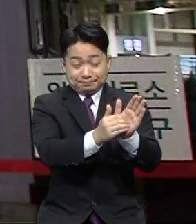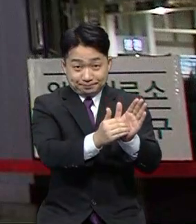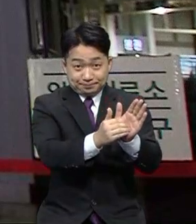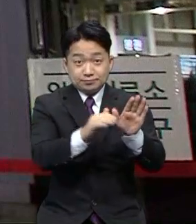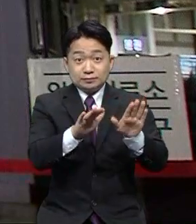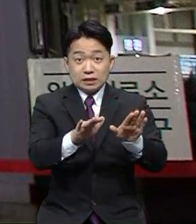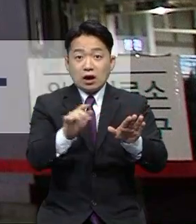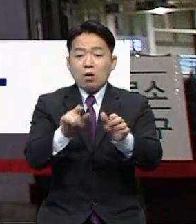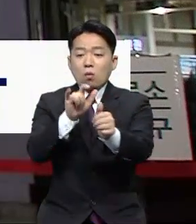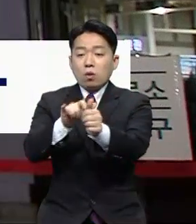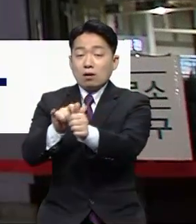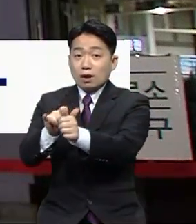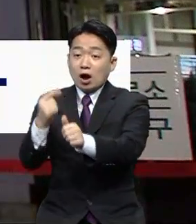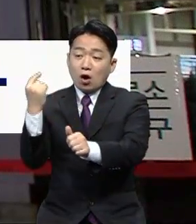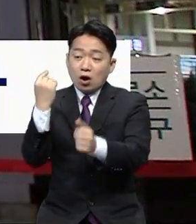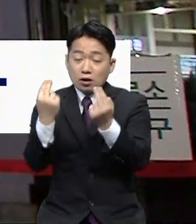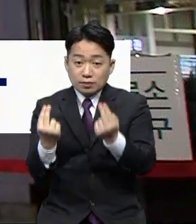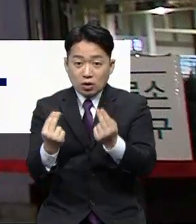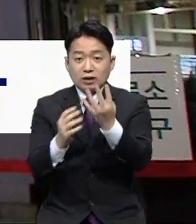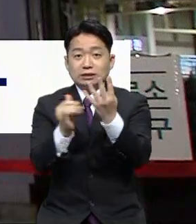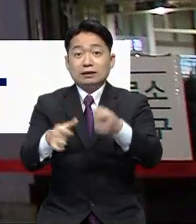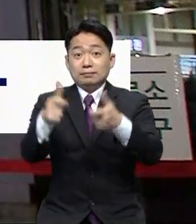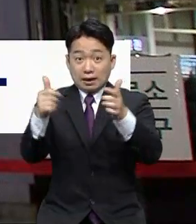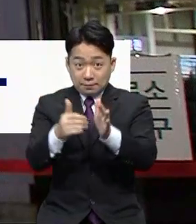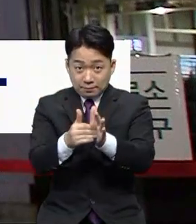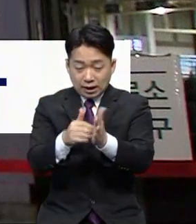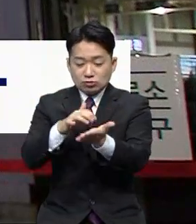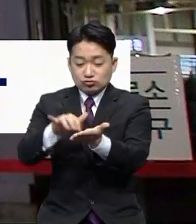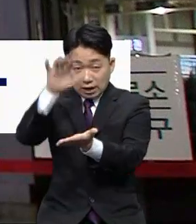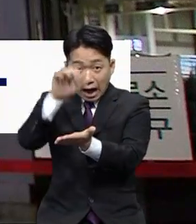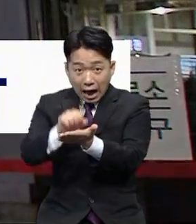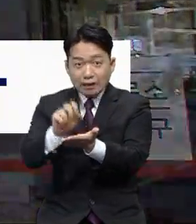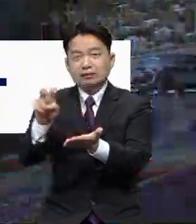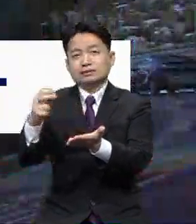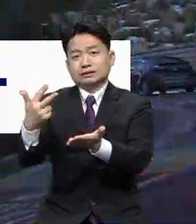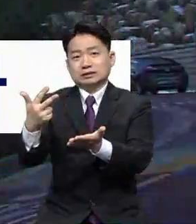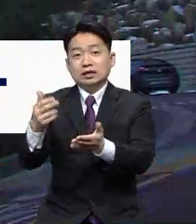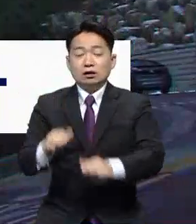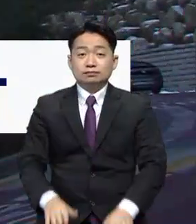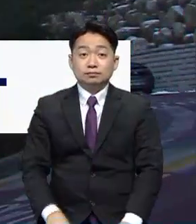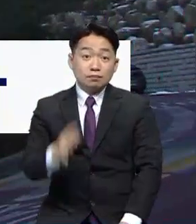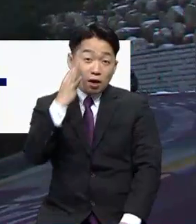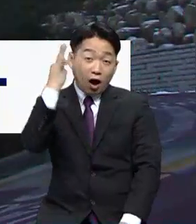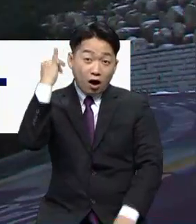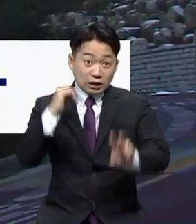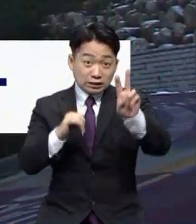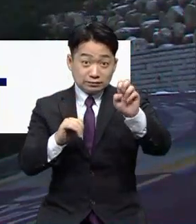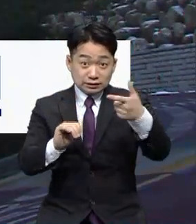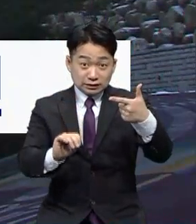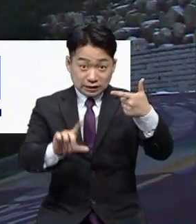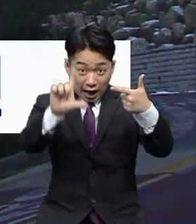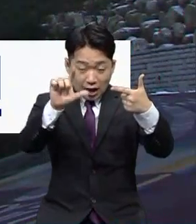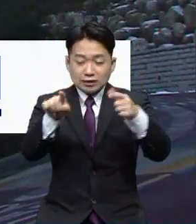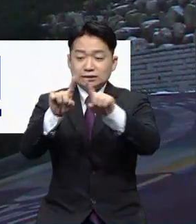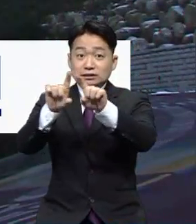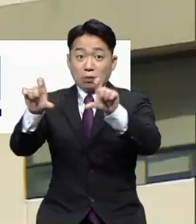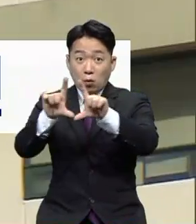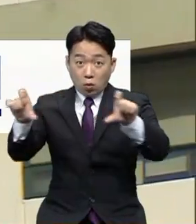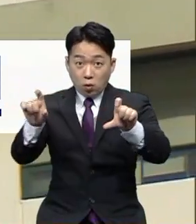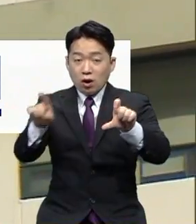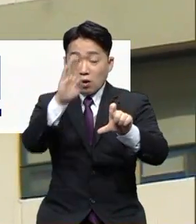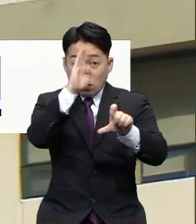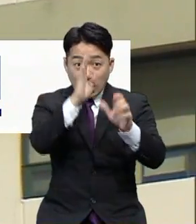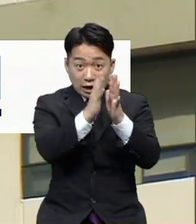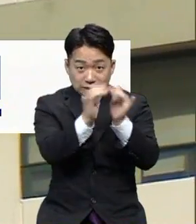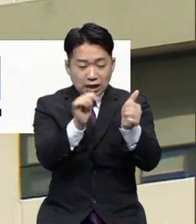지금까지 관련 확진자는 어제보다 4명 늘어난 27명입니다. 지난 27일 이 병원 15층 병동에 입원했던 환자의